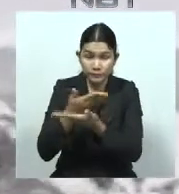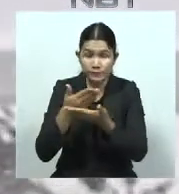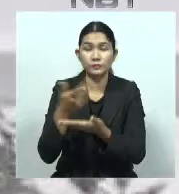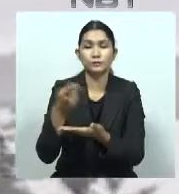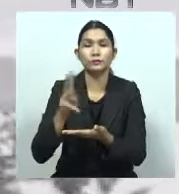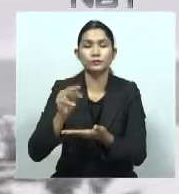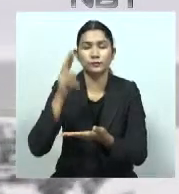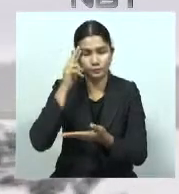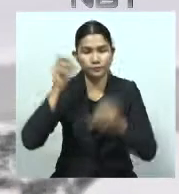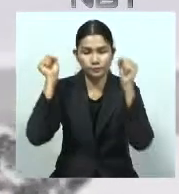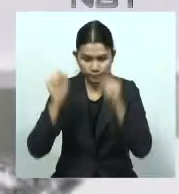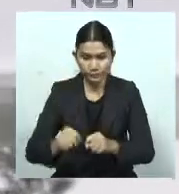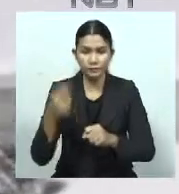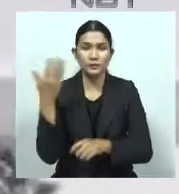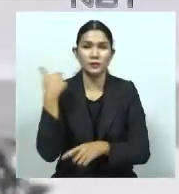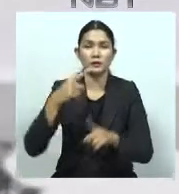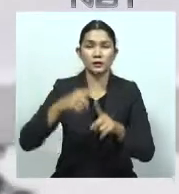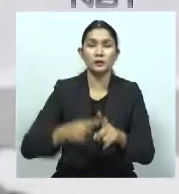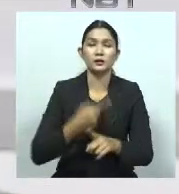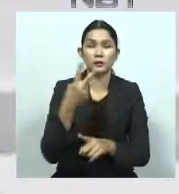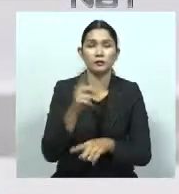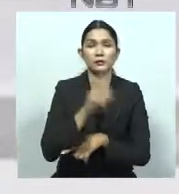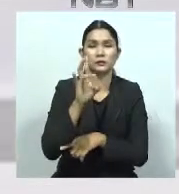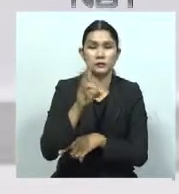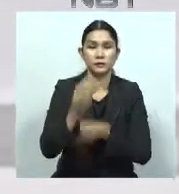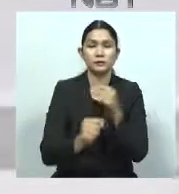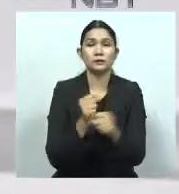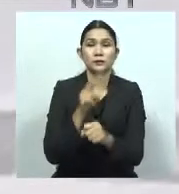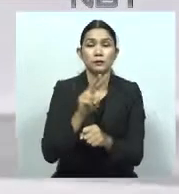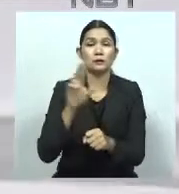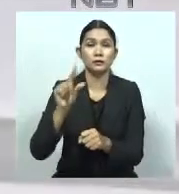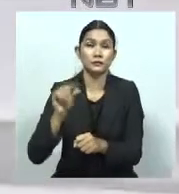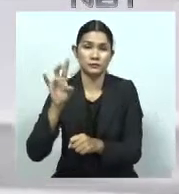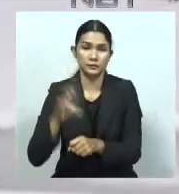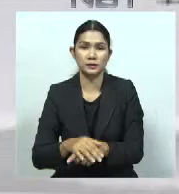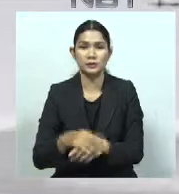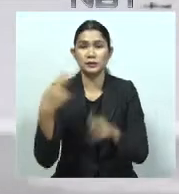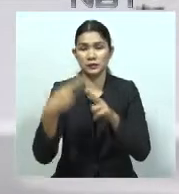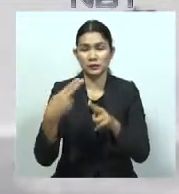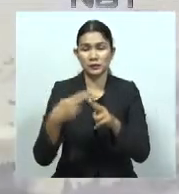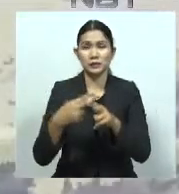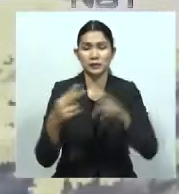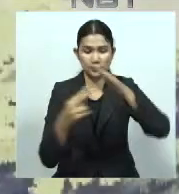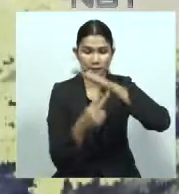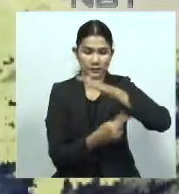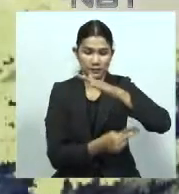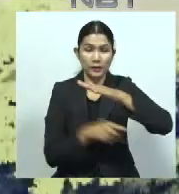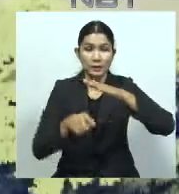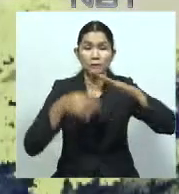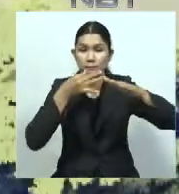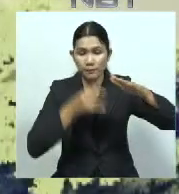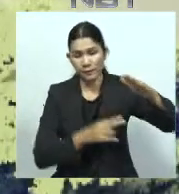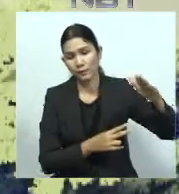ได้มีมติอนุมัติเมื่อวันที่7กุมภาพันธ์2527ให้ใช้ชื่อสะพานข้ามทะเลสาบสงขลานี้ว่าสะพ